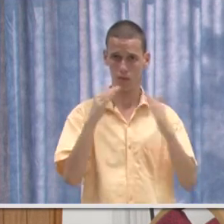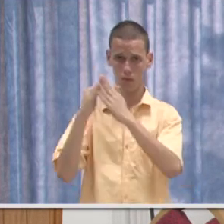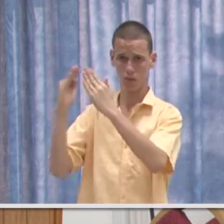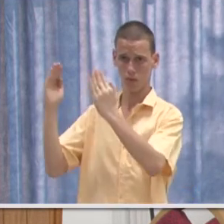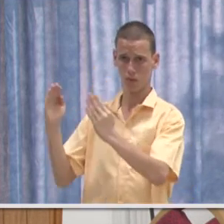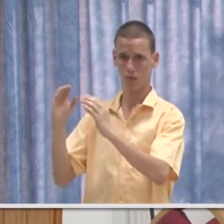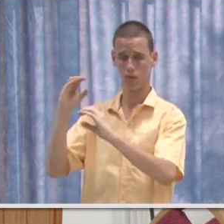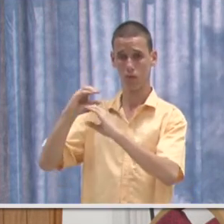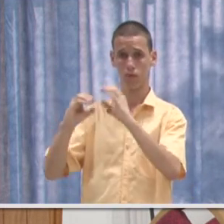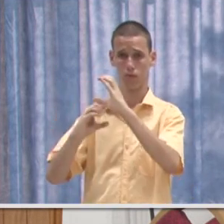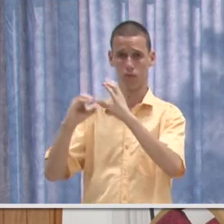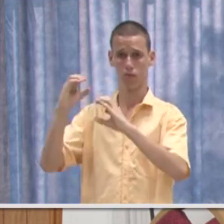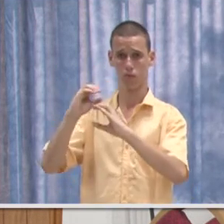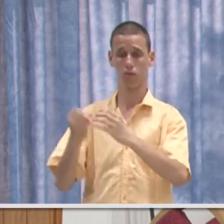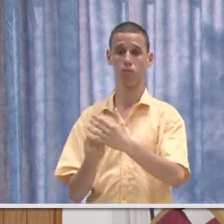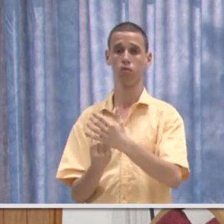pour le moment.